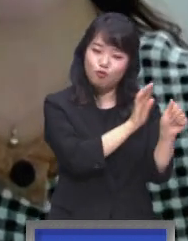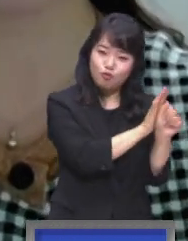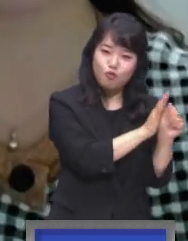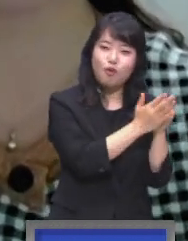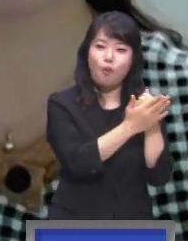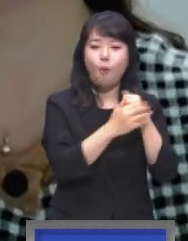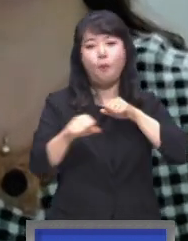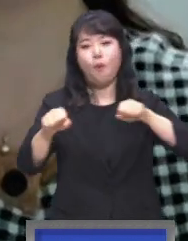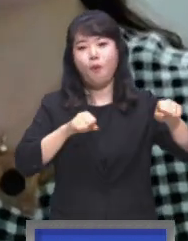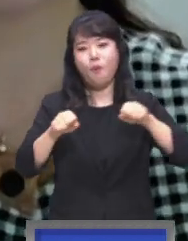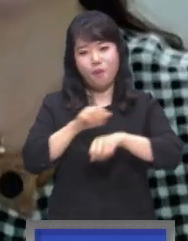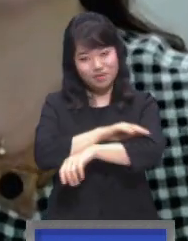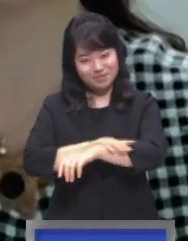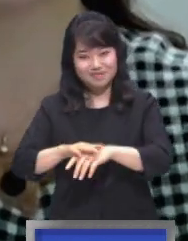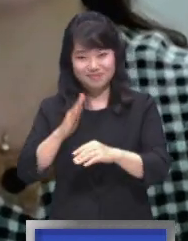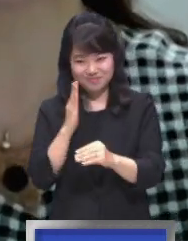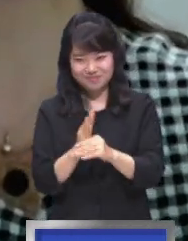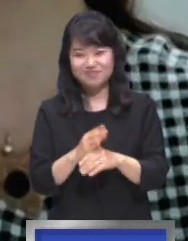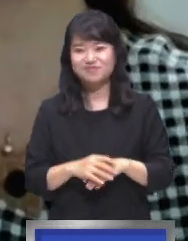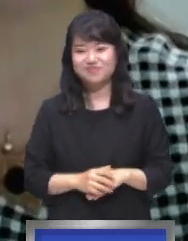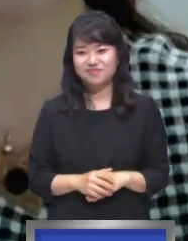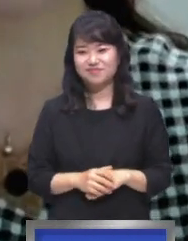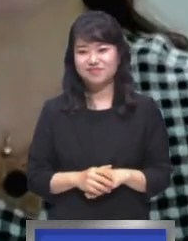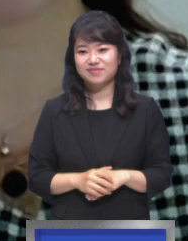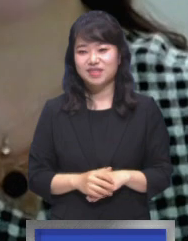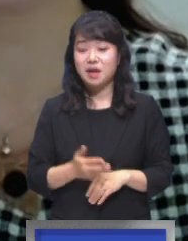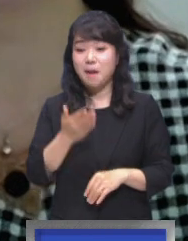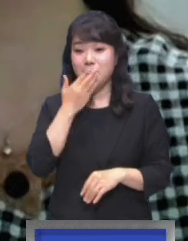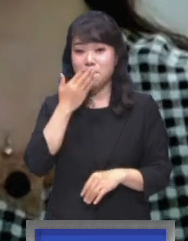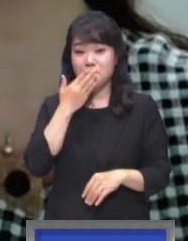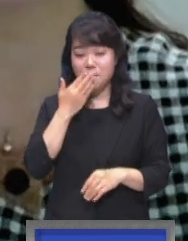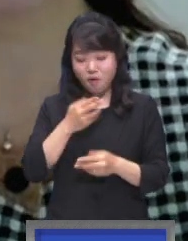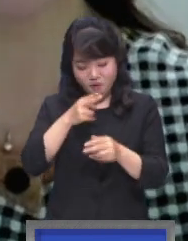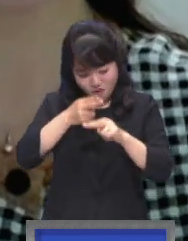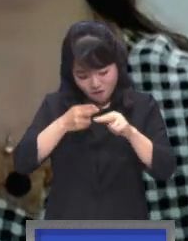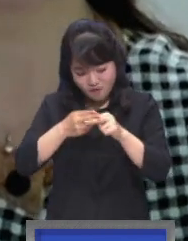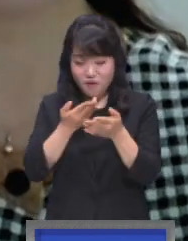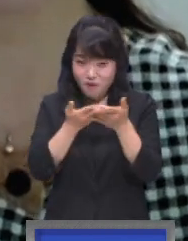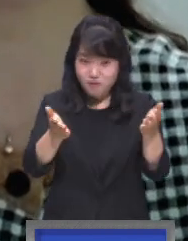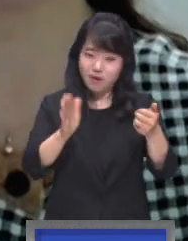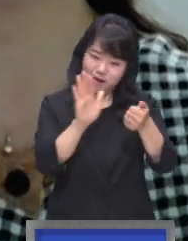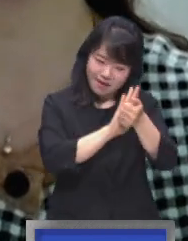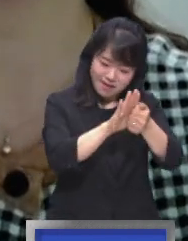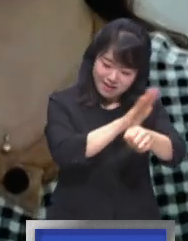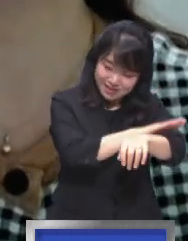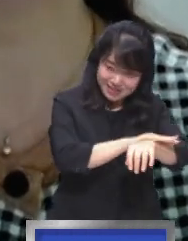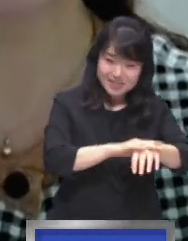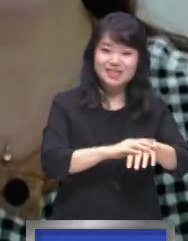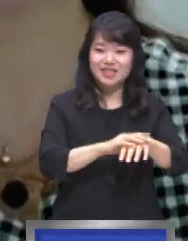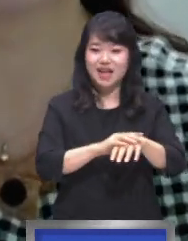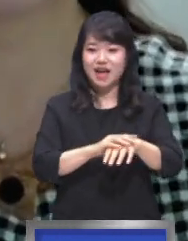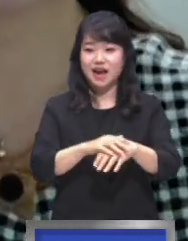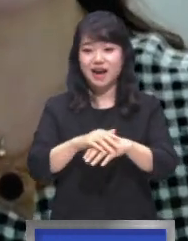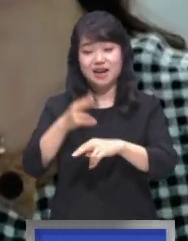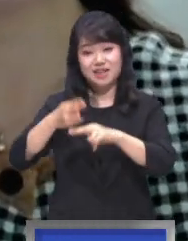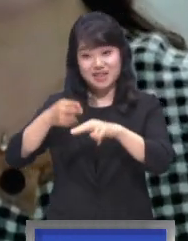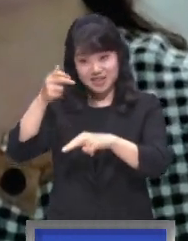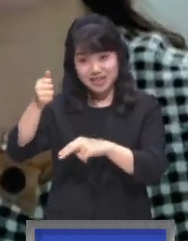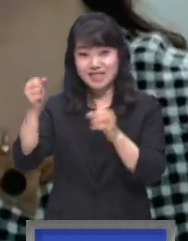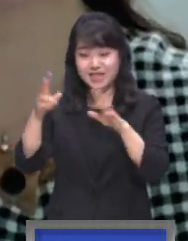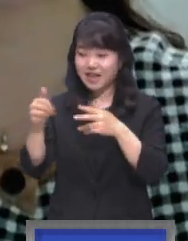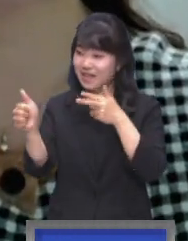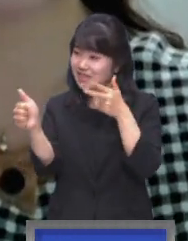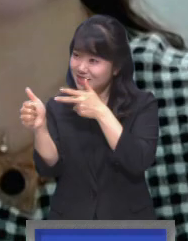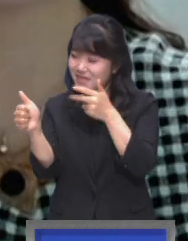프로젝트를 실천하고 계셨습니다. 좋은 먹거리와 진심으로 손님을 대접하는 대표님의 이야기를